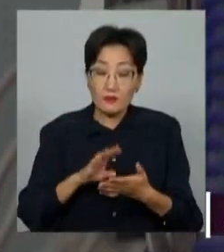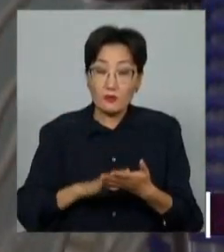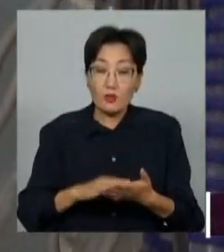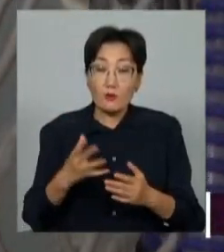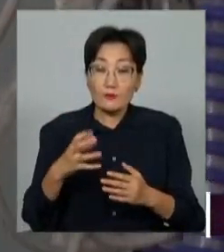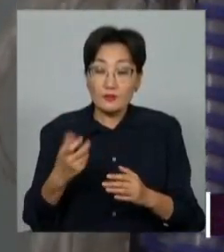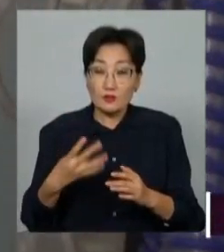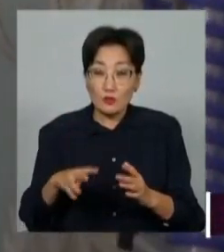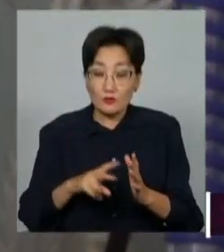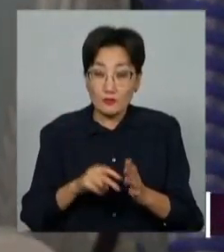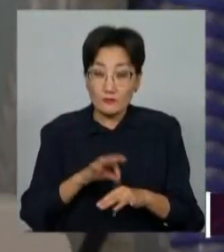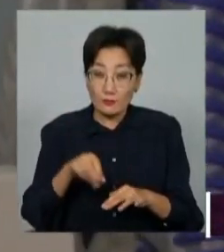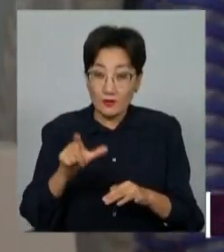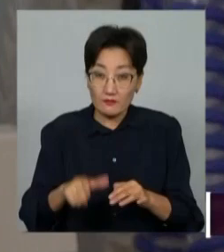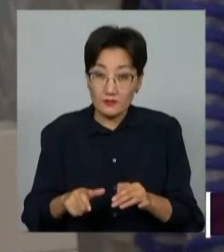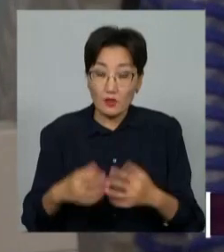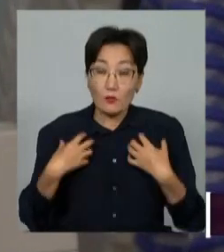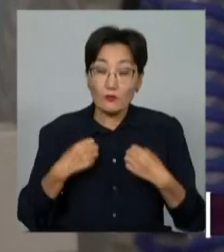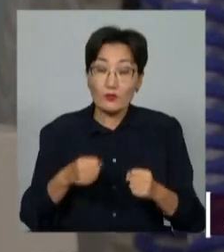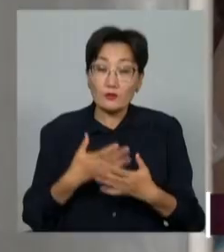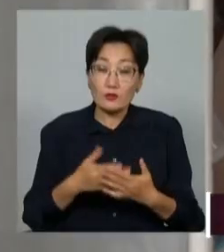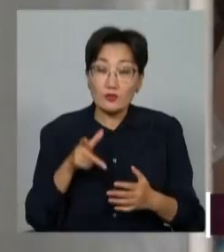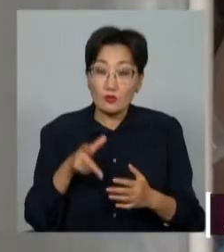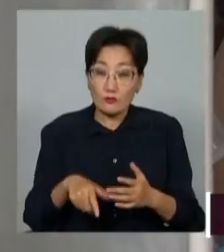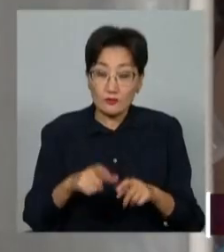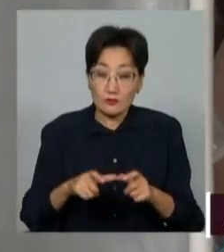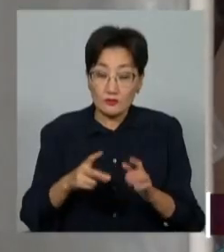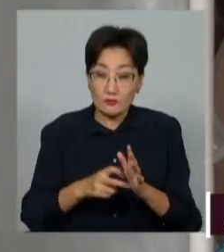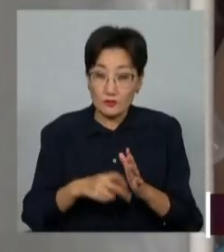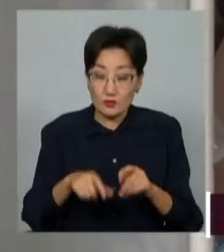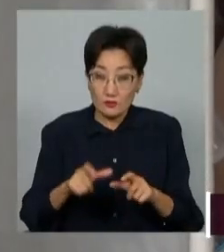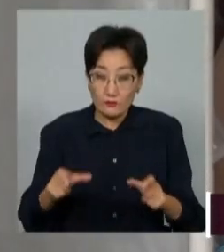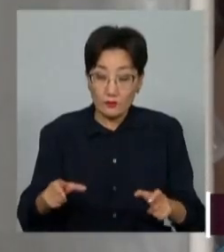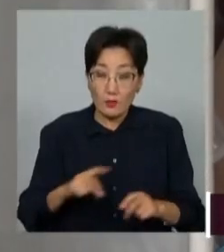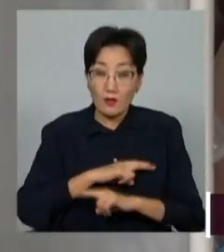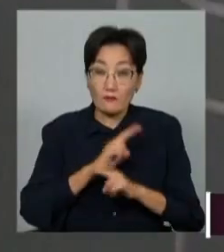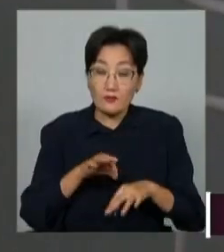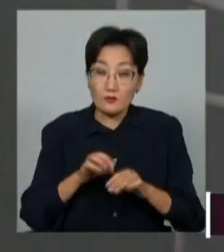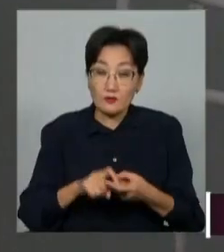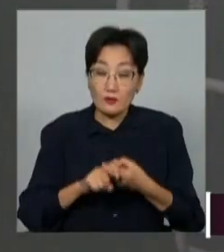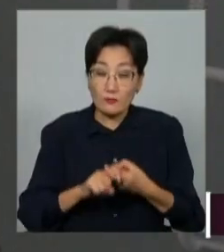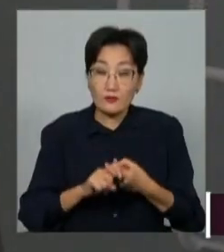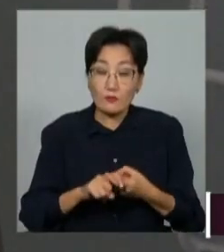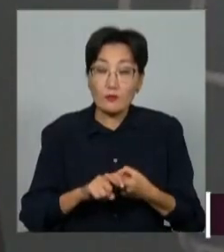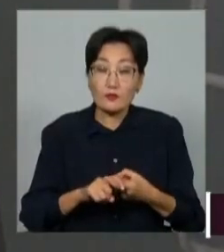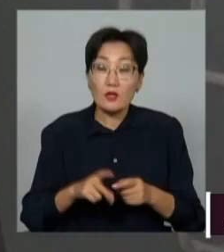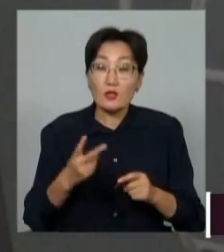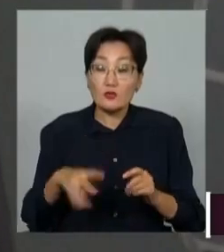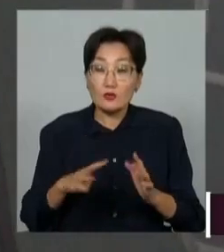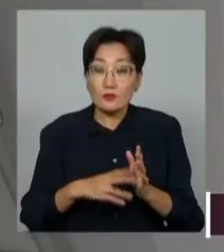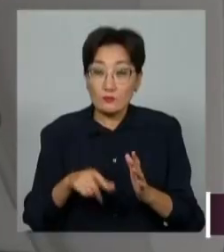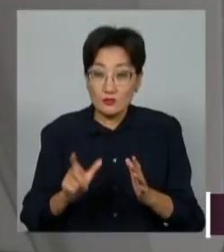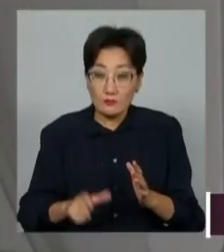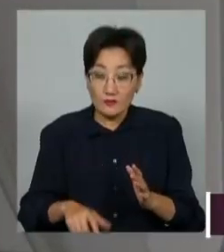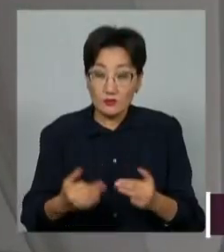зафиксировано 547 заболевших. Выздоровели около 3700 человек. Жертвами ковида и пневмонии стали 47